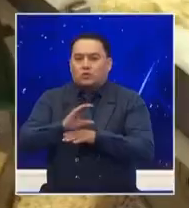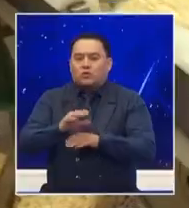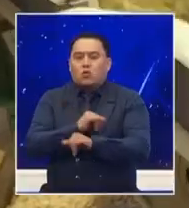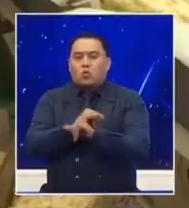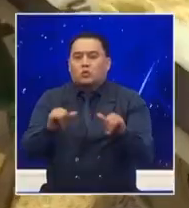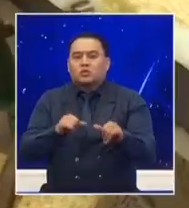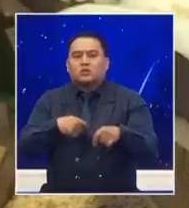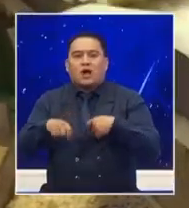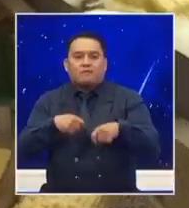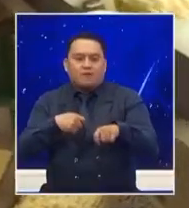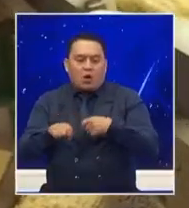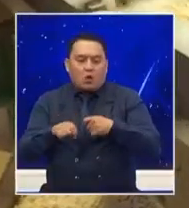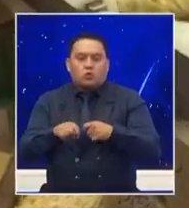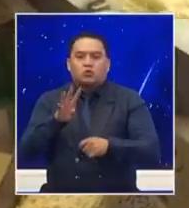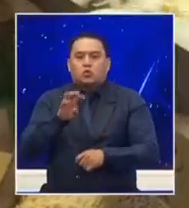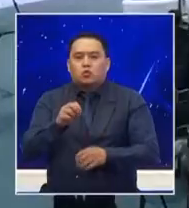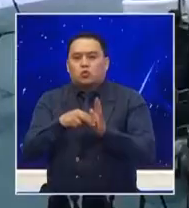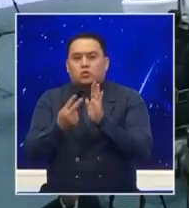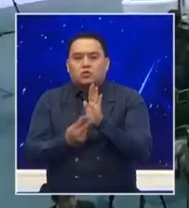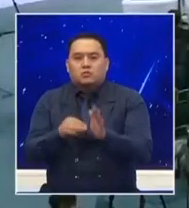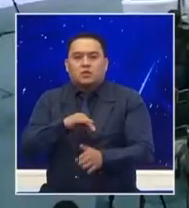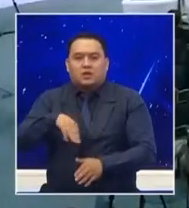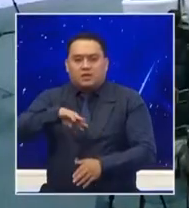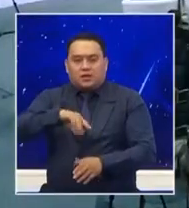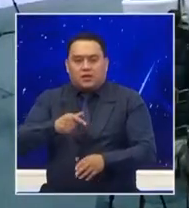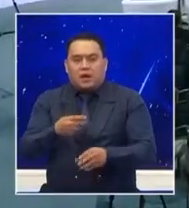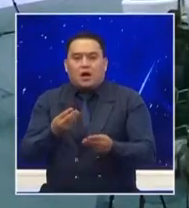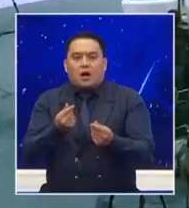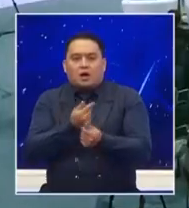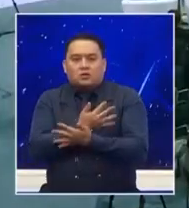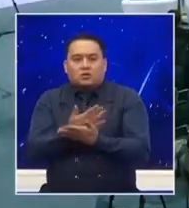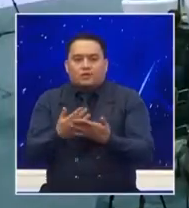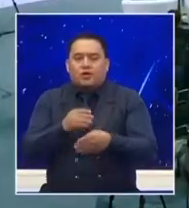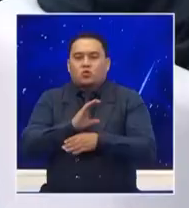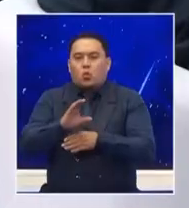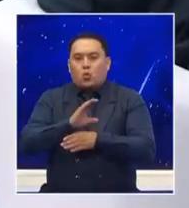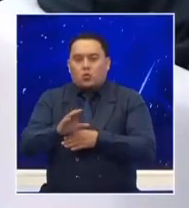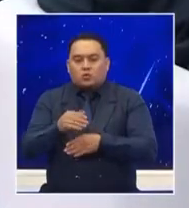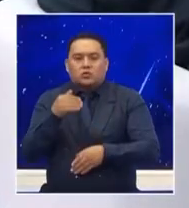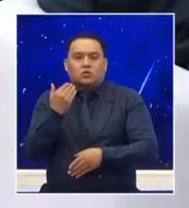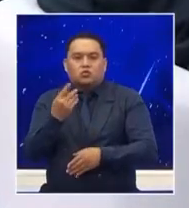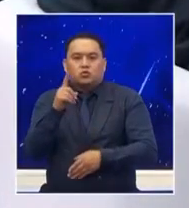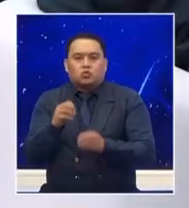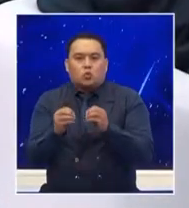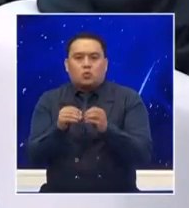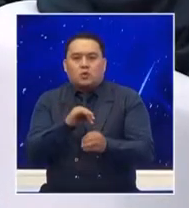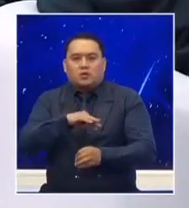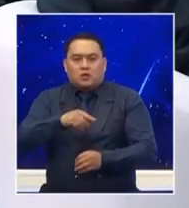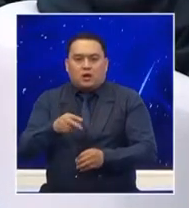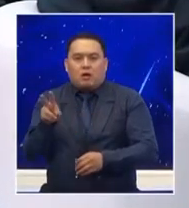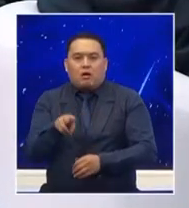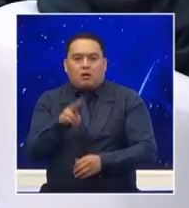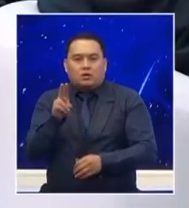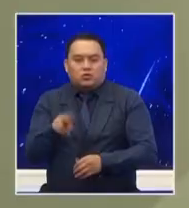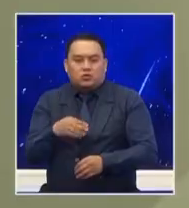бар. Құны 418 миллиард теңгенің азық-түлігі шығарылыпты. Оның ішінде 110 миллион ақш долларының